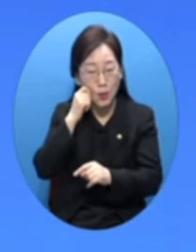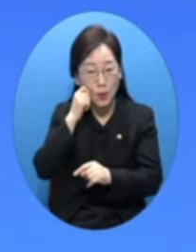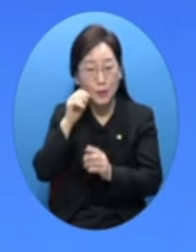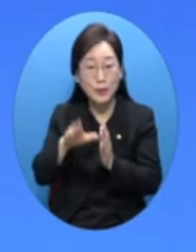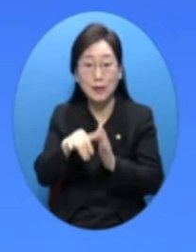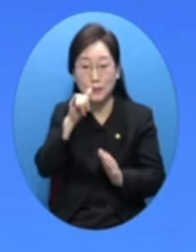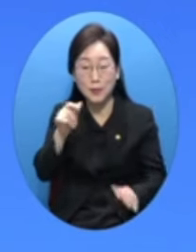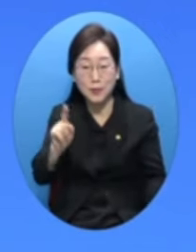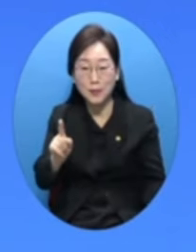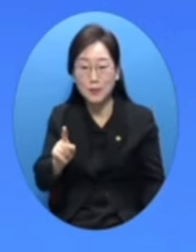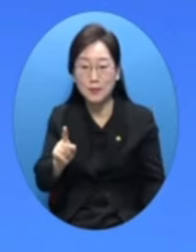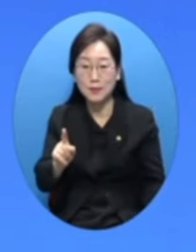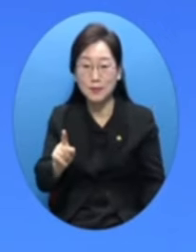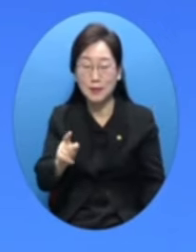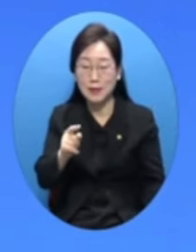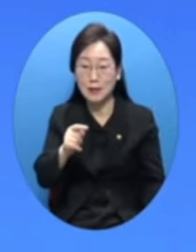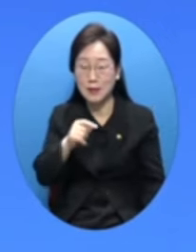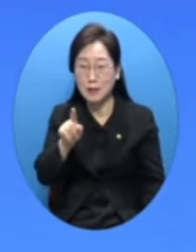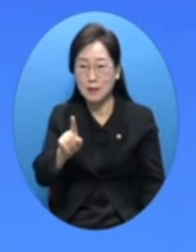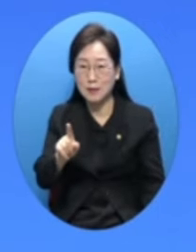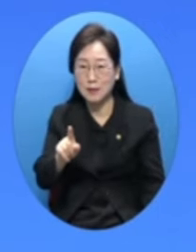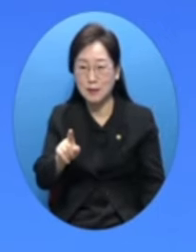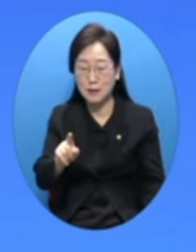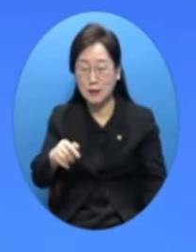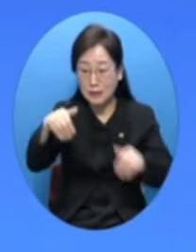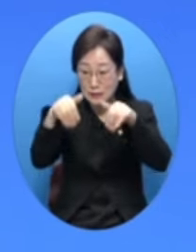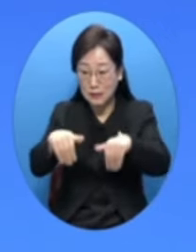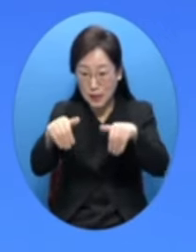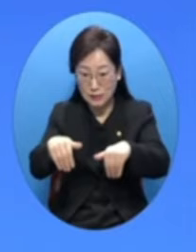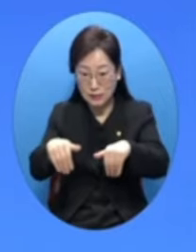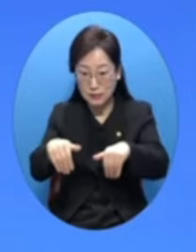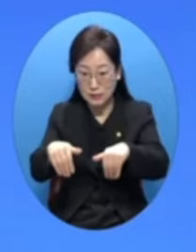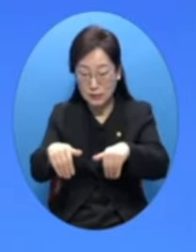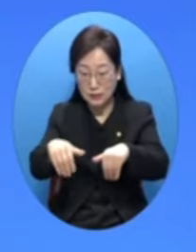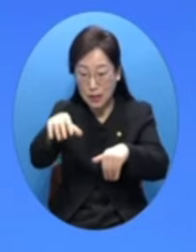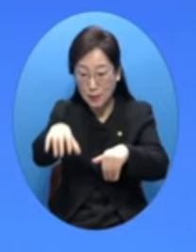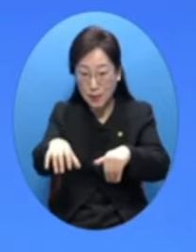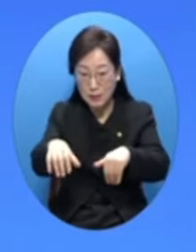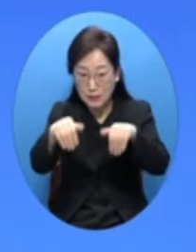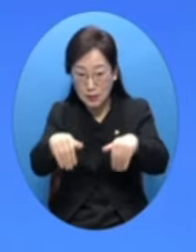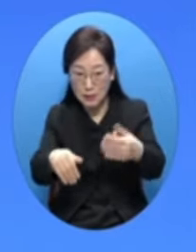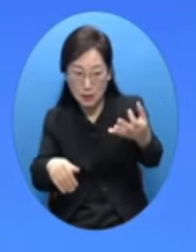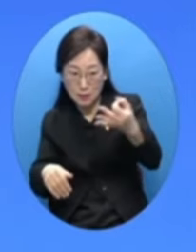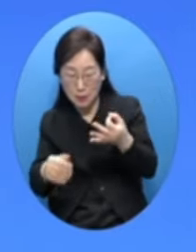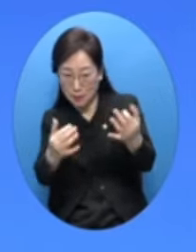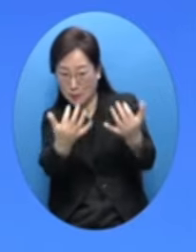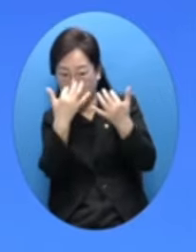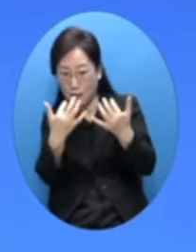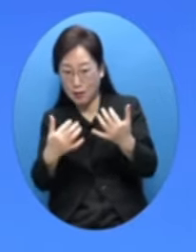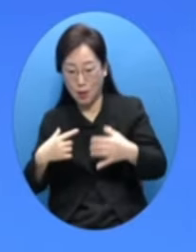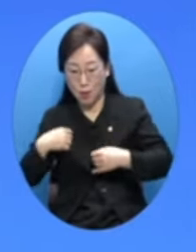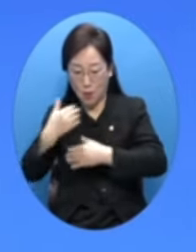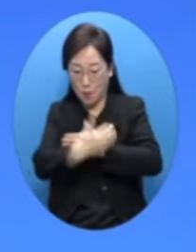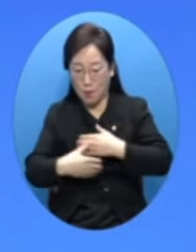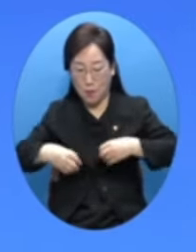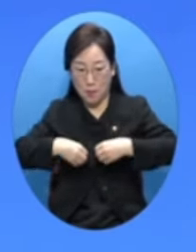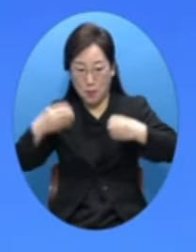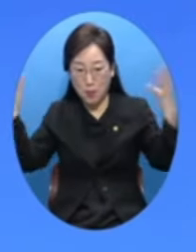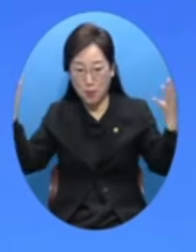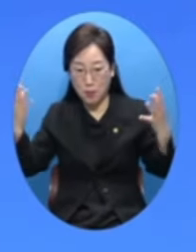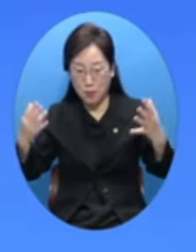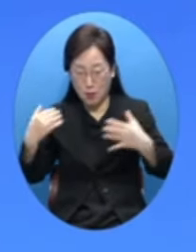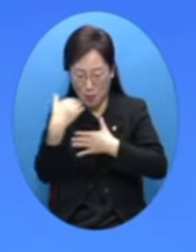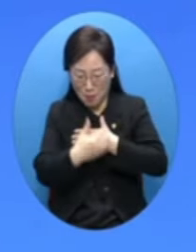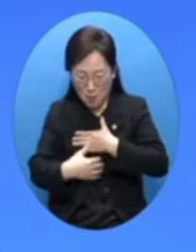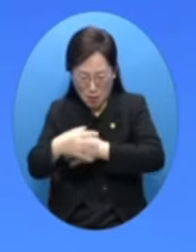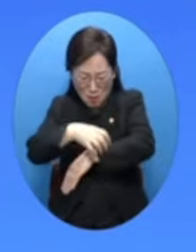자기 신하들 앞에서 부하들 앞에서 옷을 다 벗어서 이 온몸이 썩어들하고